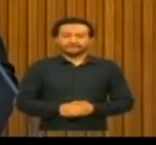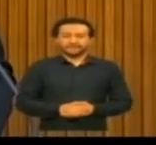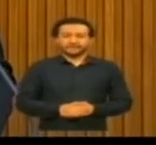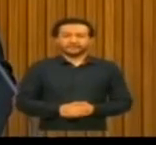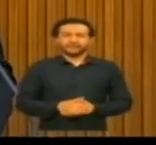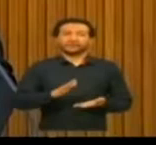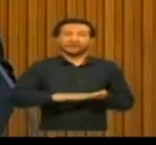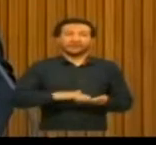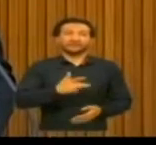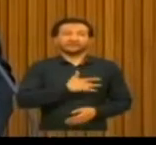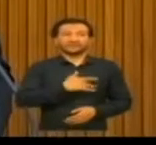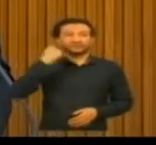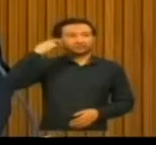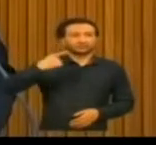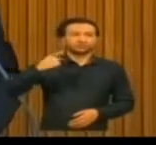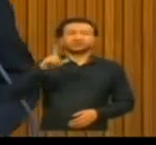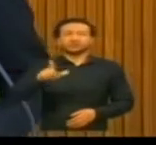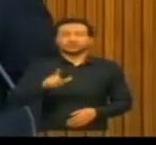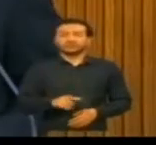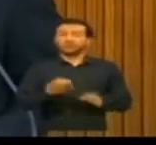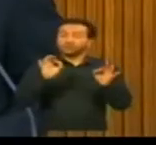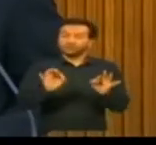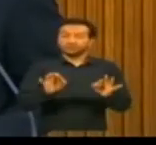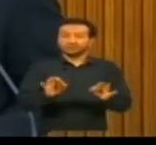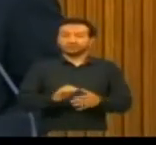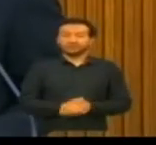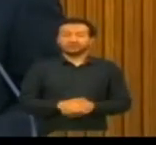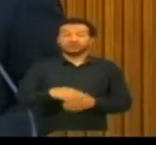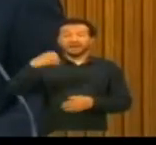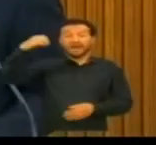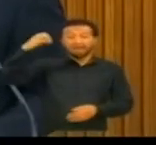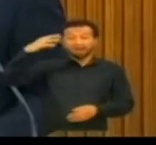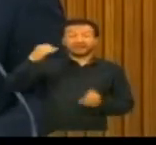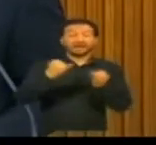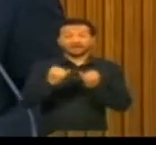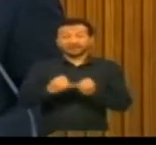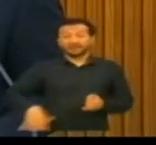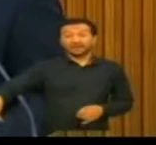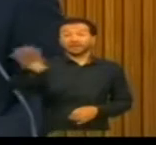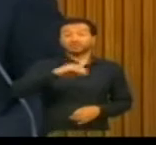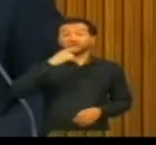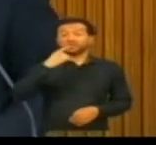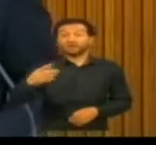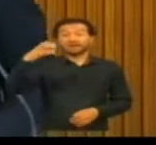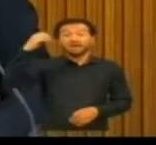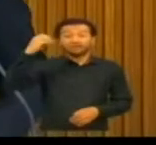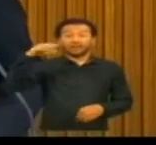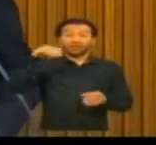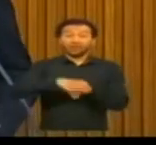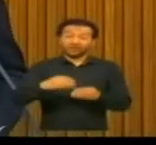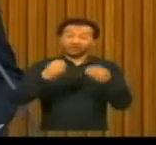Elimizi vicdanımıza koymak zorundayız. Özellikle AK Partili kardeşlerime seslenmek diyorum. AK Parti'ye oy